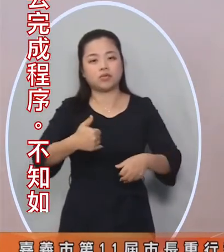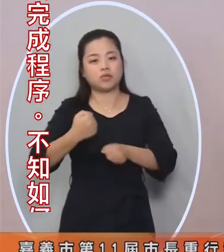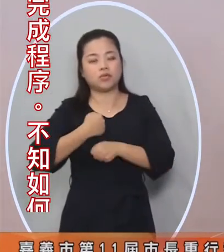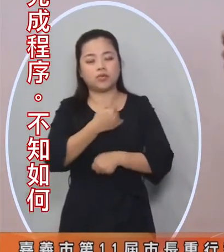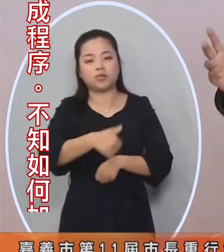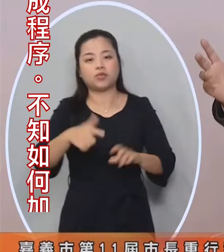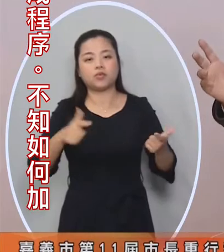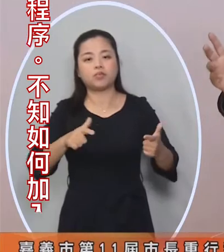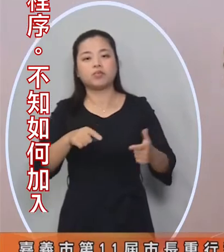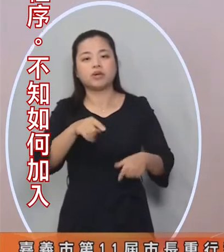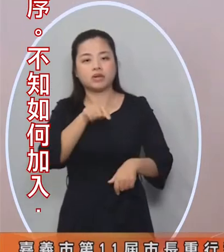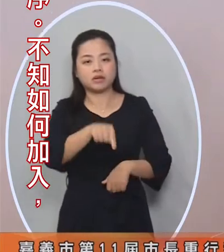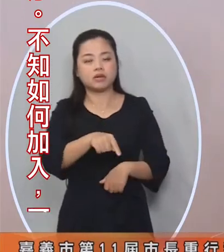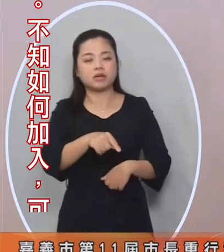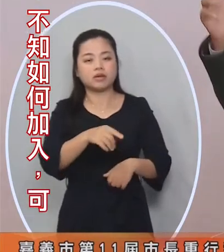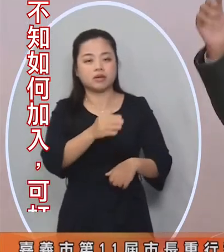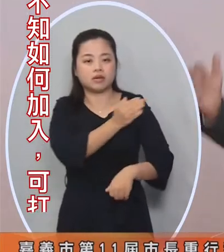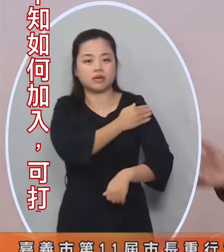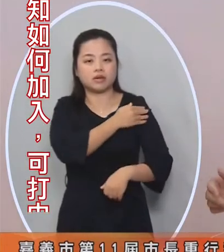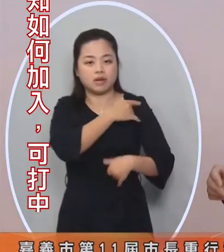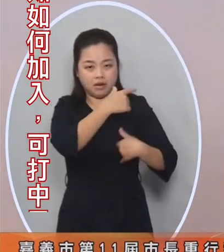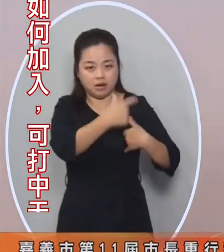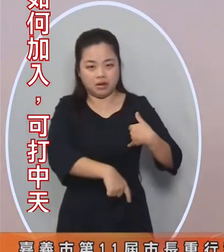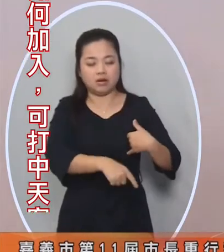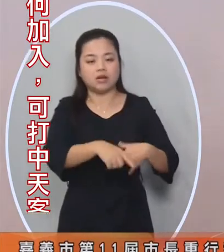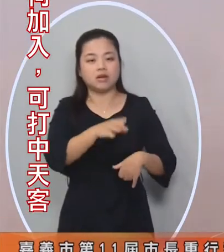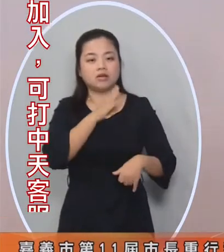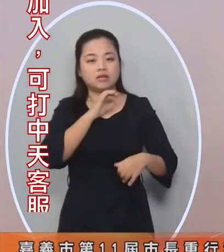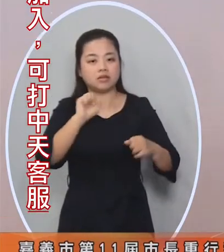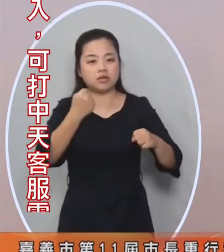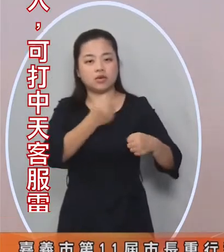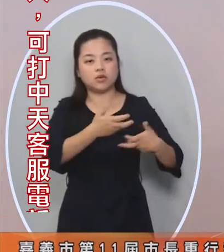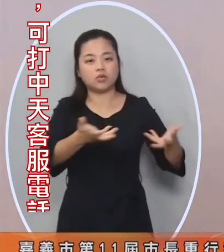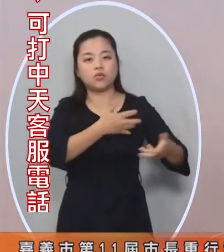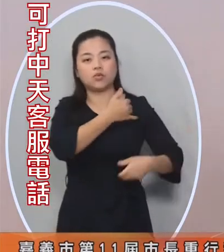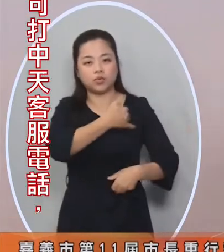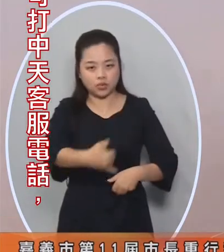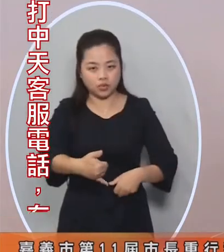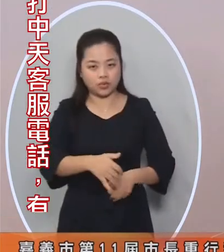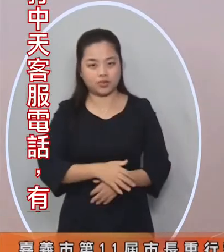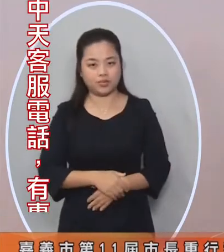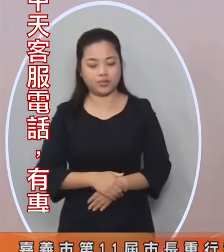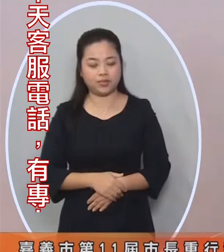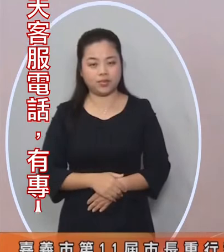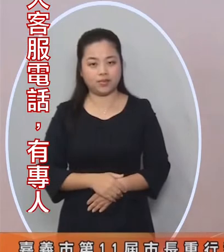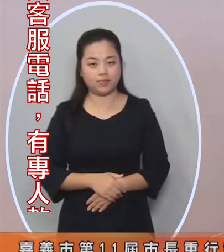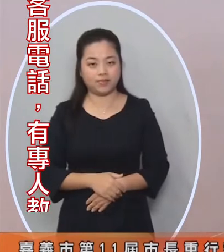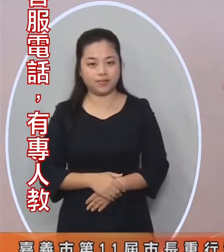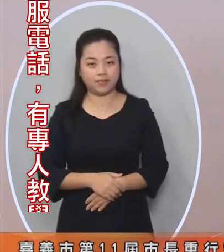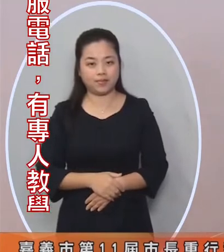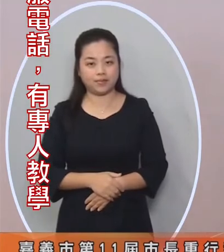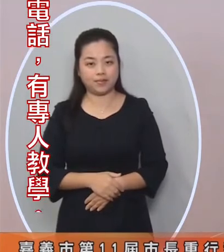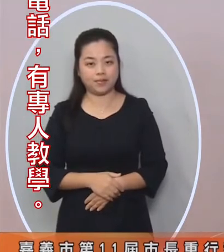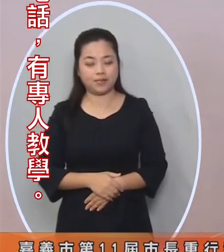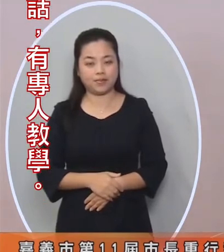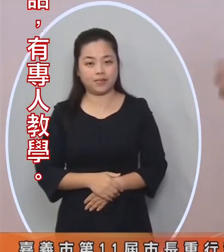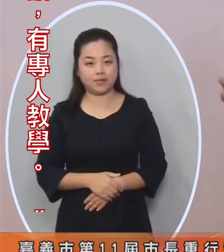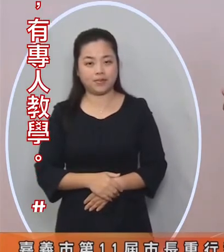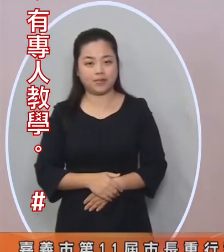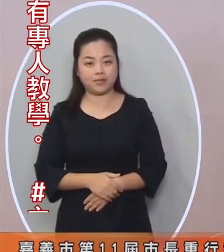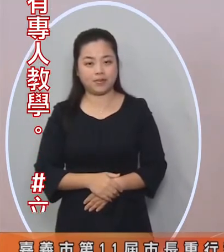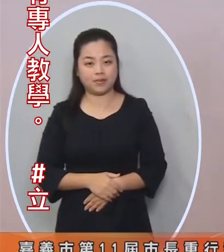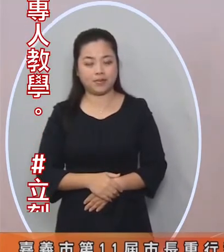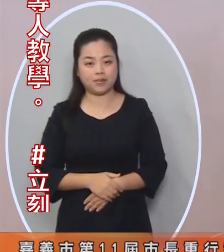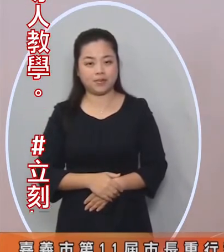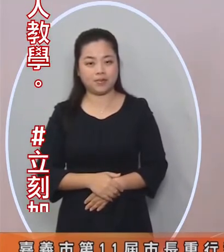人。陈泰山是义务人员尔啦，迄台胞证是义务人员啦。我一个人有